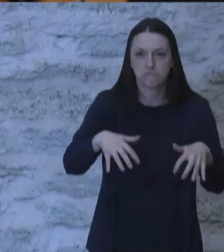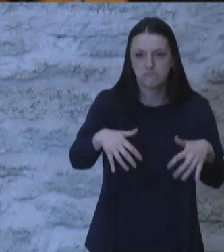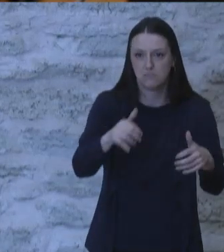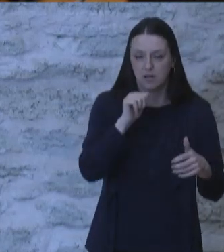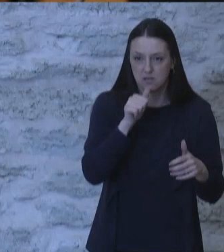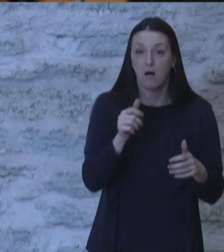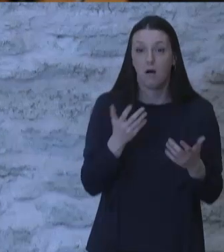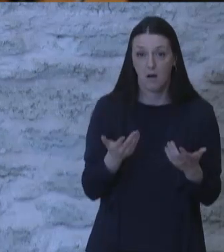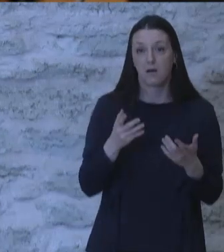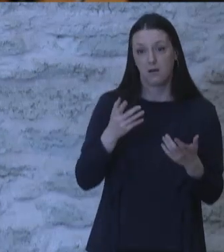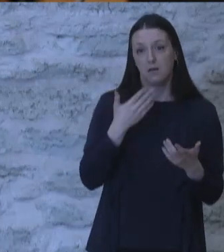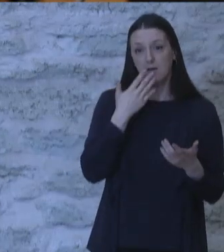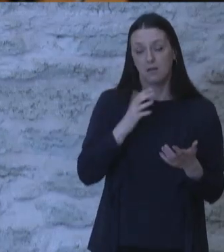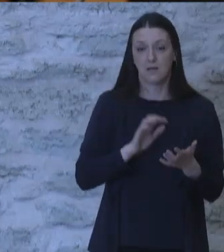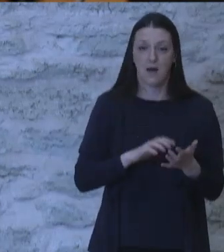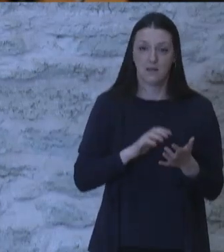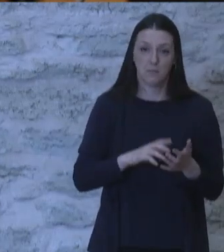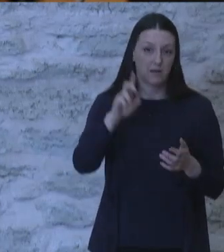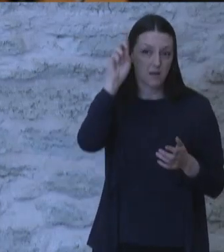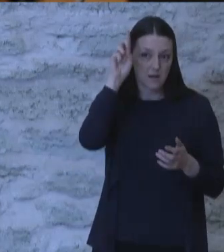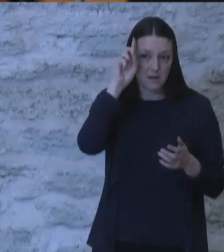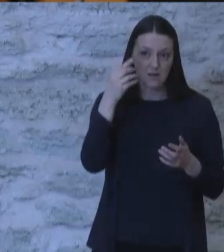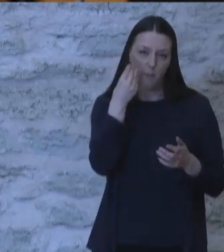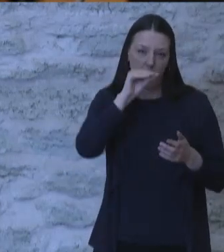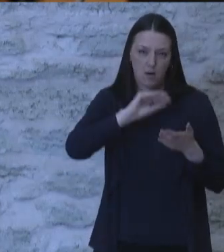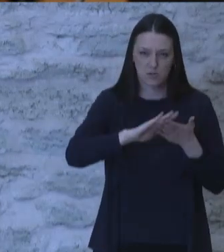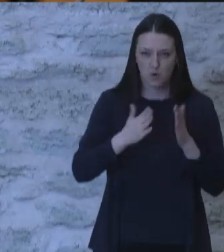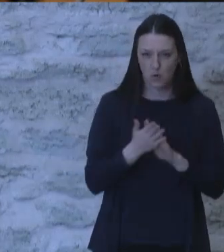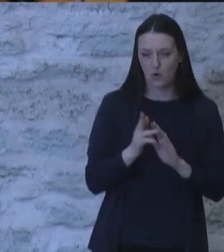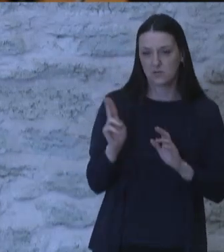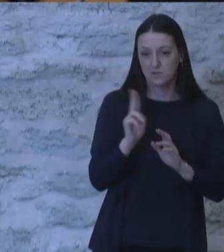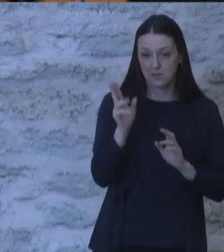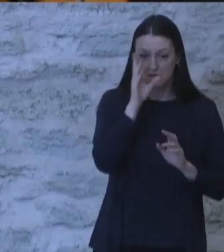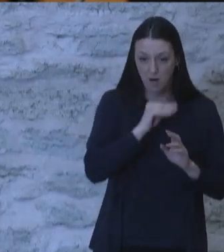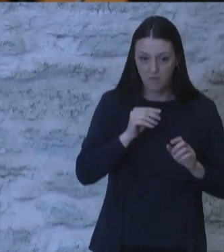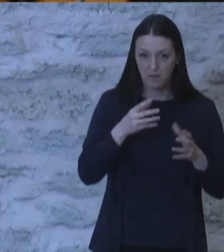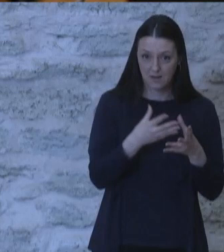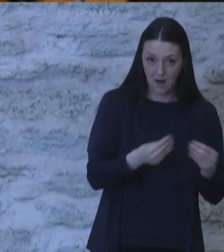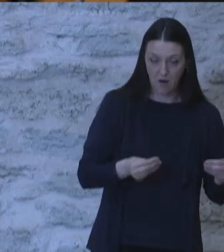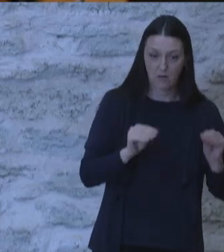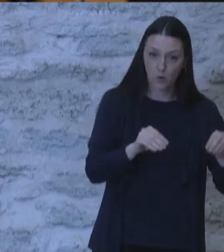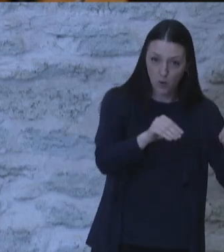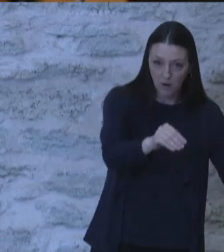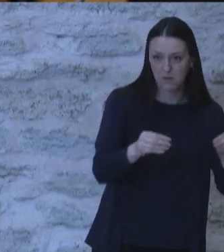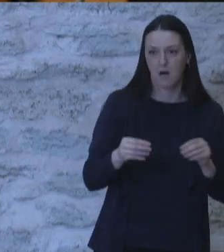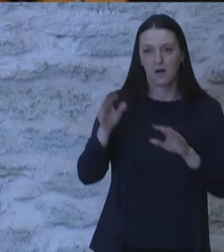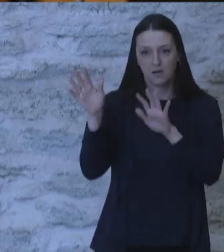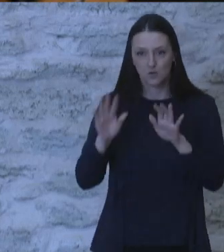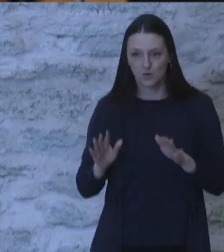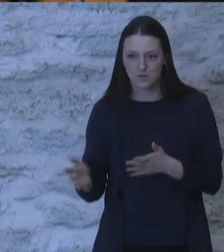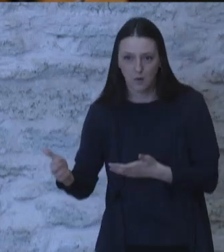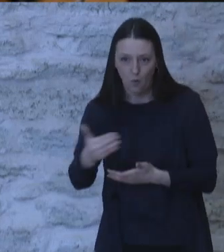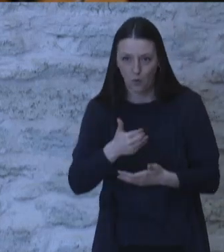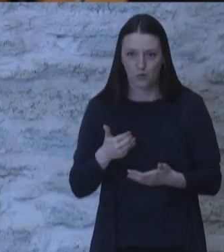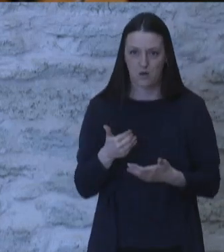paremat tingimused, need riigid, kes suudavad oma saagi külvat võitame kevadel külvat sügisel saakil õigata. Kui Mart